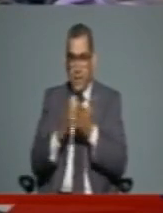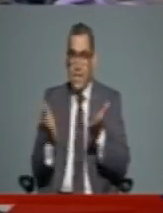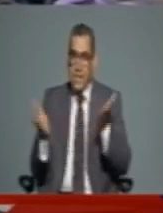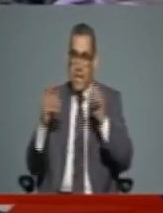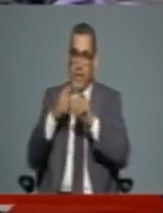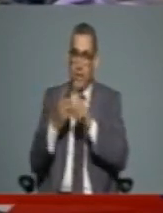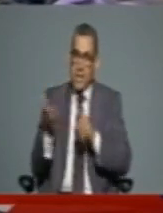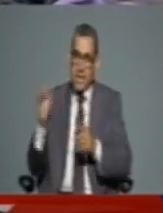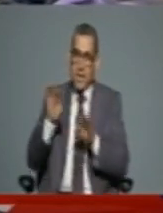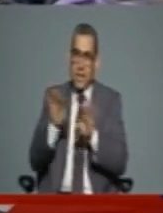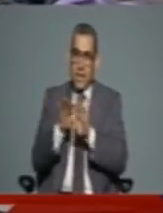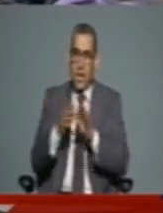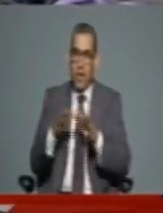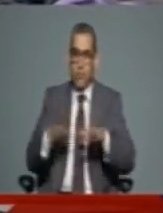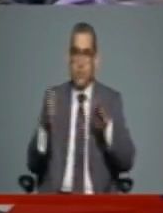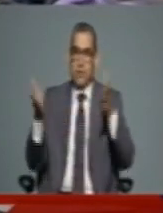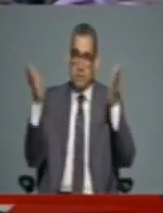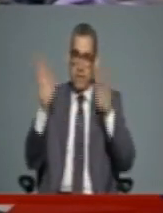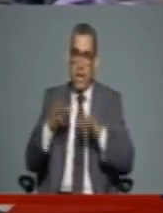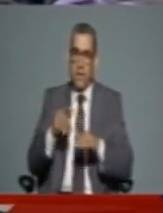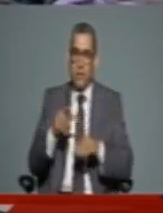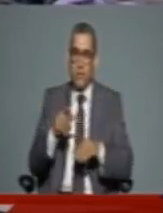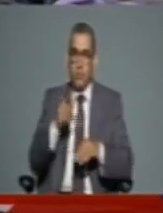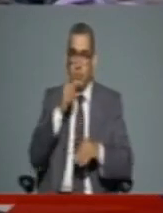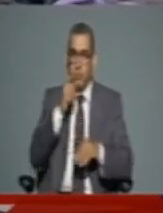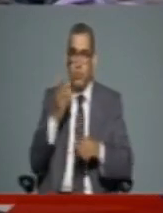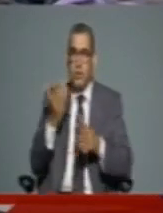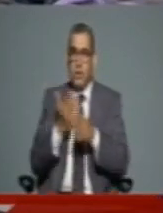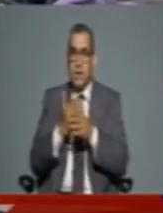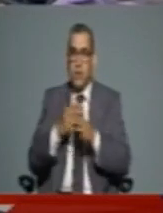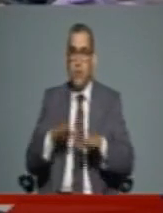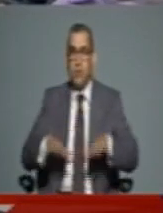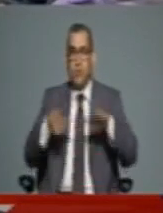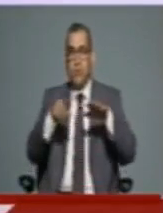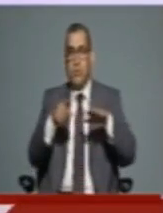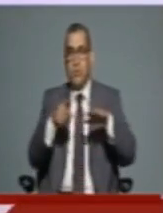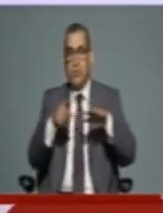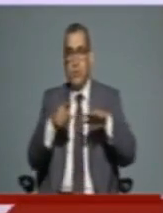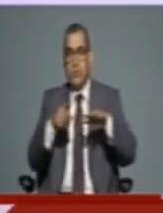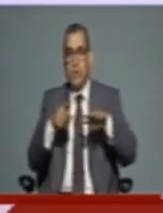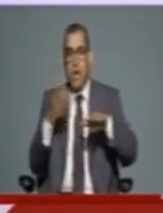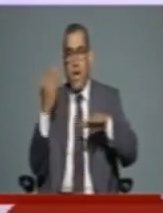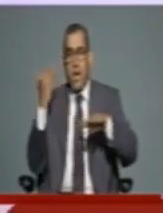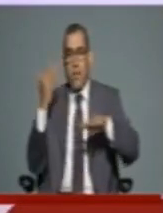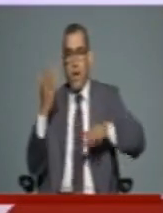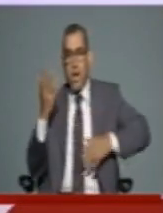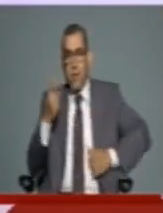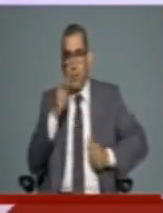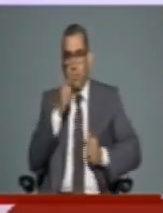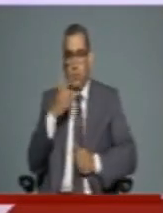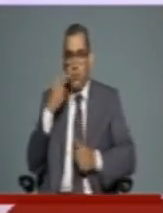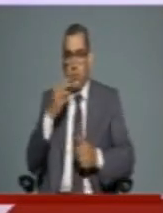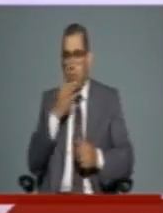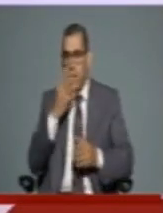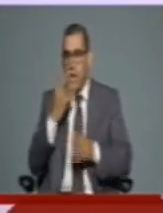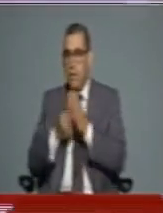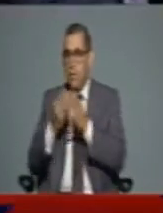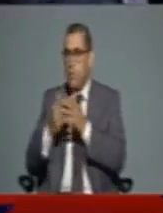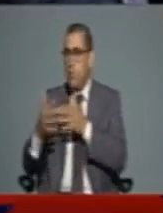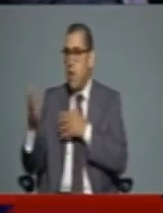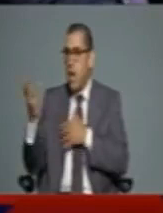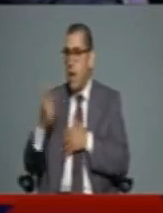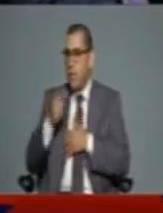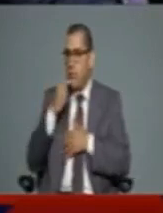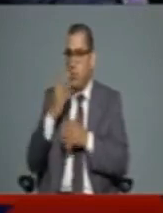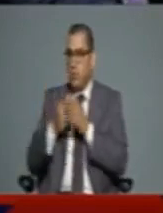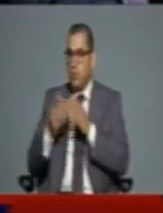ضعفناه. انا بقول طب ليه؟ لان الكميه اللي كانت مطروحه وقتها كانت بتتناسب مع عدد سكان غير اللي احنا فيه خالص